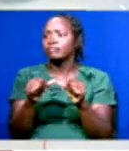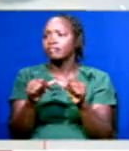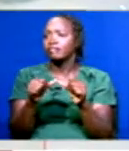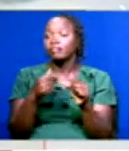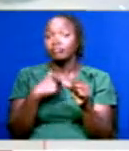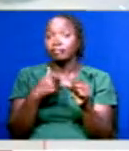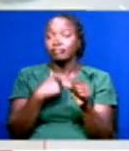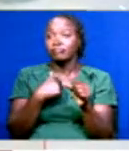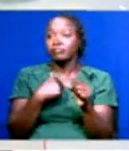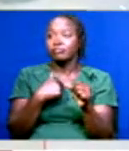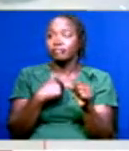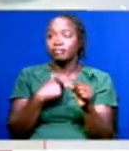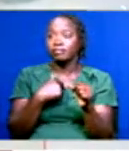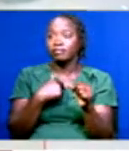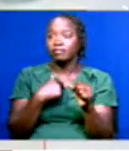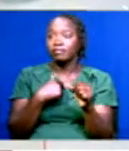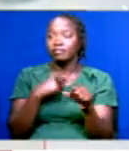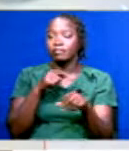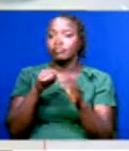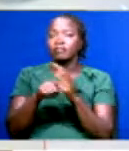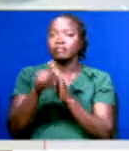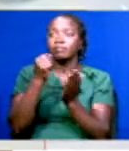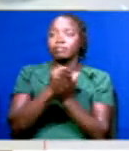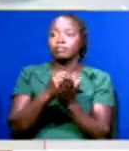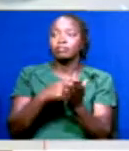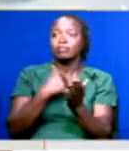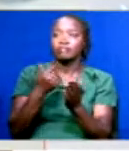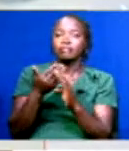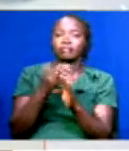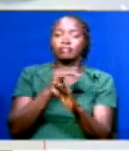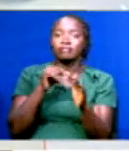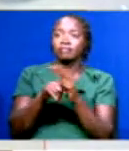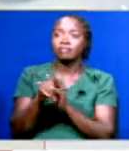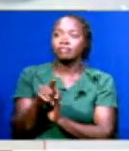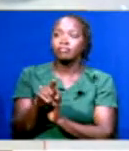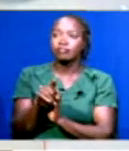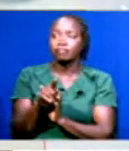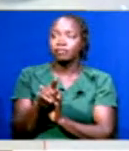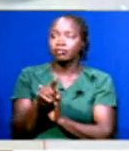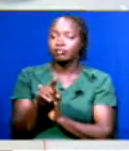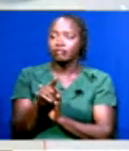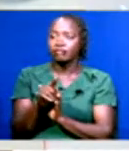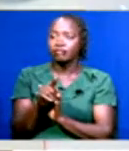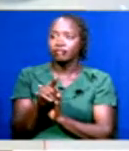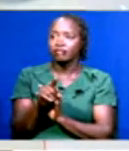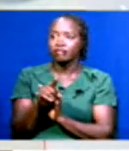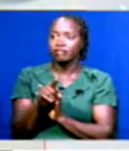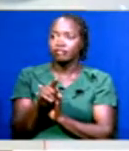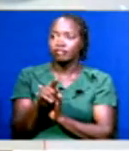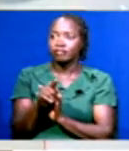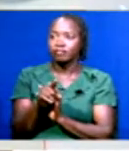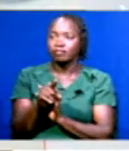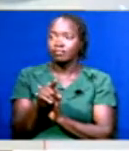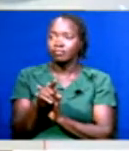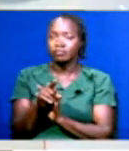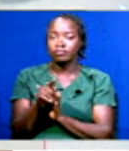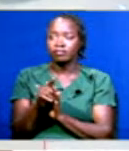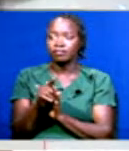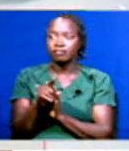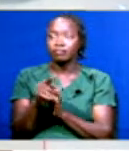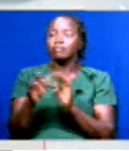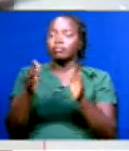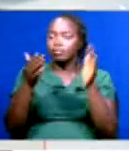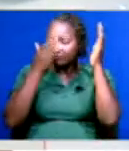mwenyewe nilipoingia kwa ofisi yangu kabla sijaingia pale Harambee House Annex, huyu Bishop Mwai na mabishop